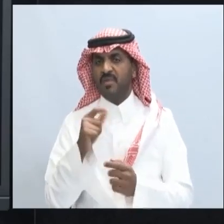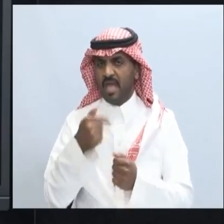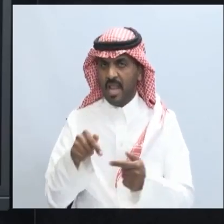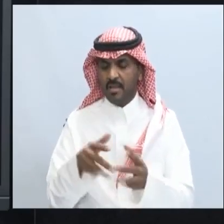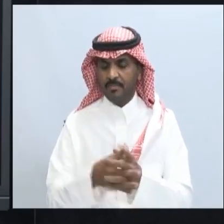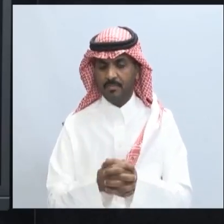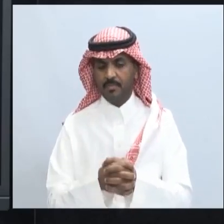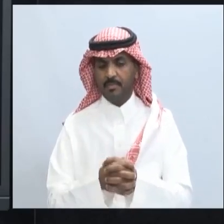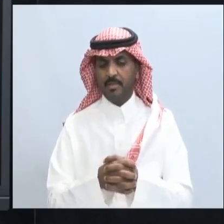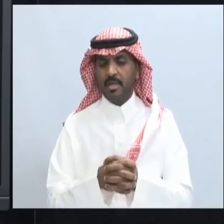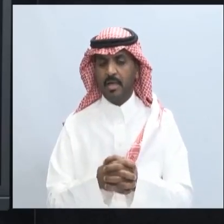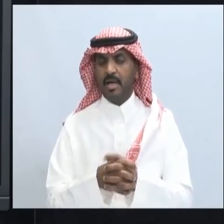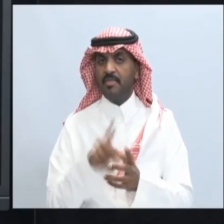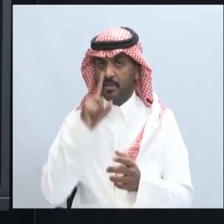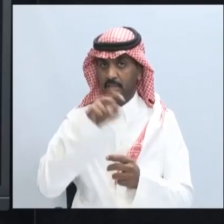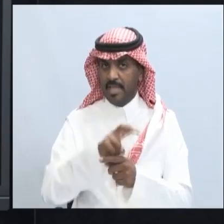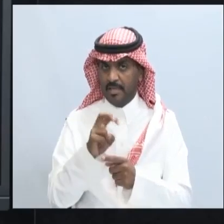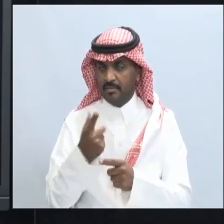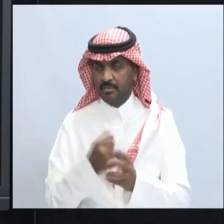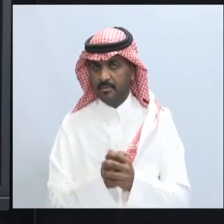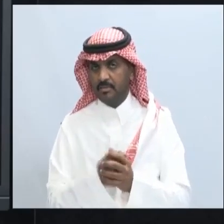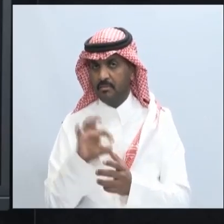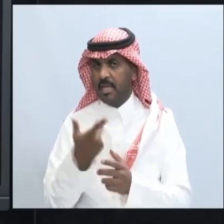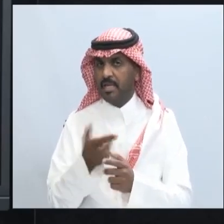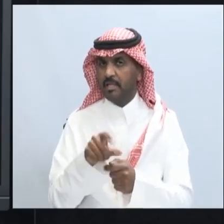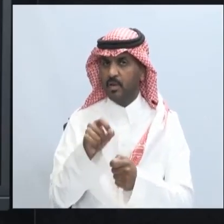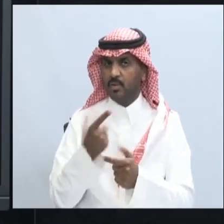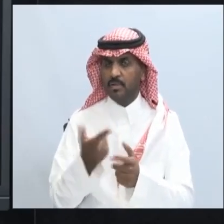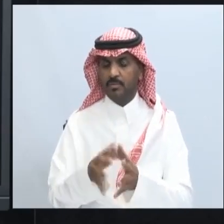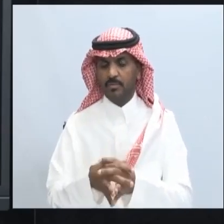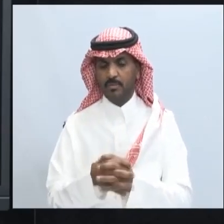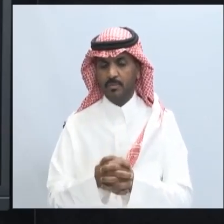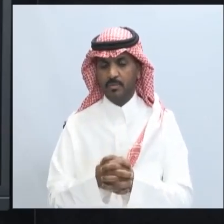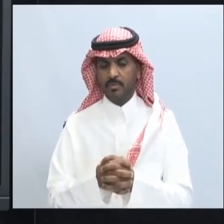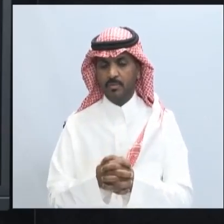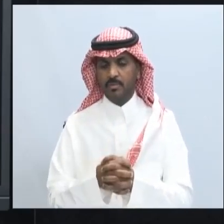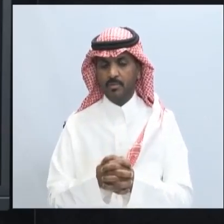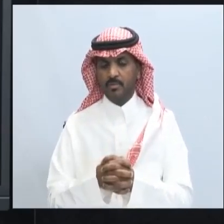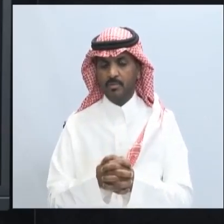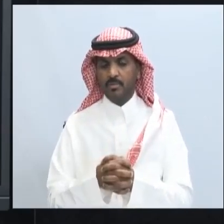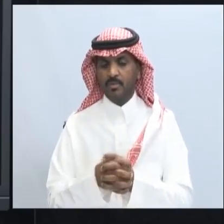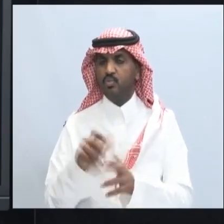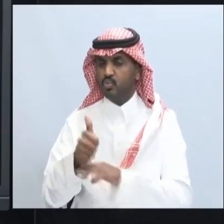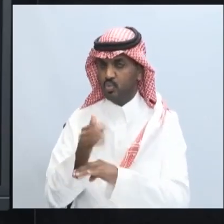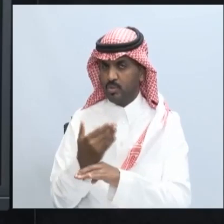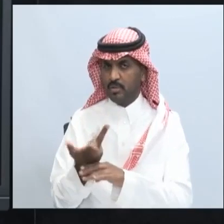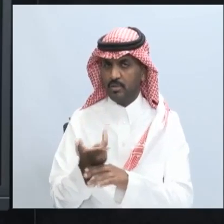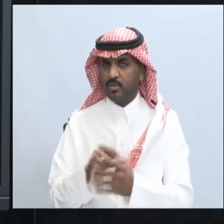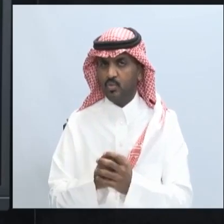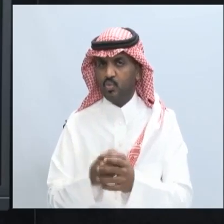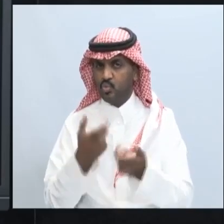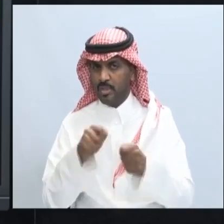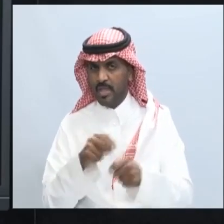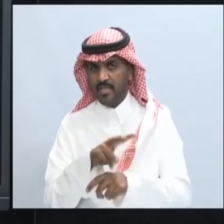الحقو هذه الالتزامات التي عليه من اين تؤخذ او تسترد او يسدد